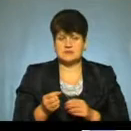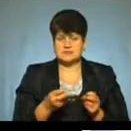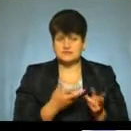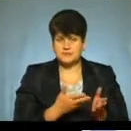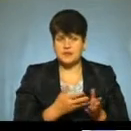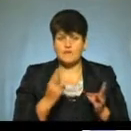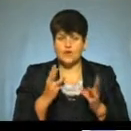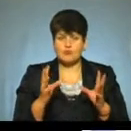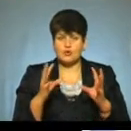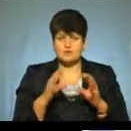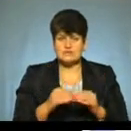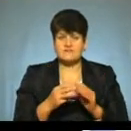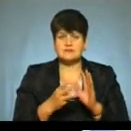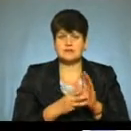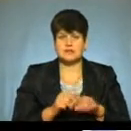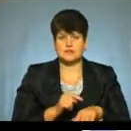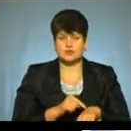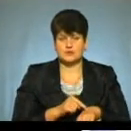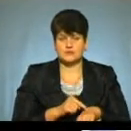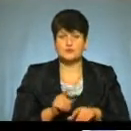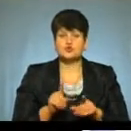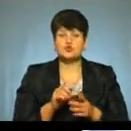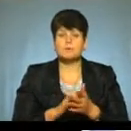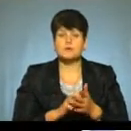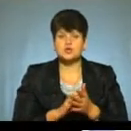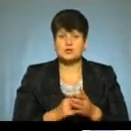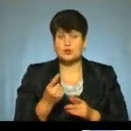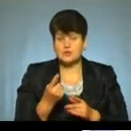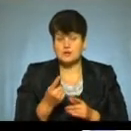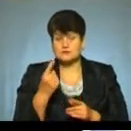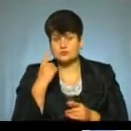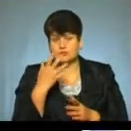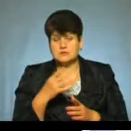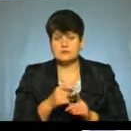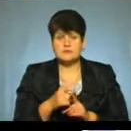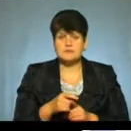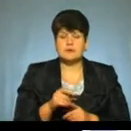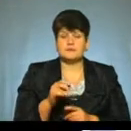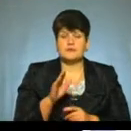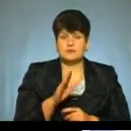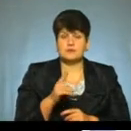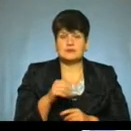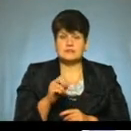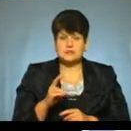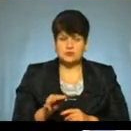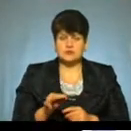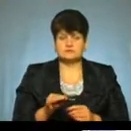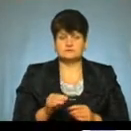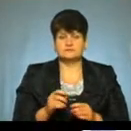Вогонь погасили о 18-й годині. Щодо причин, одна з версій, за словами Володимира Дацкуна, корозія